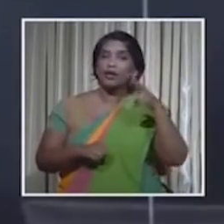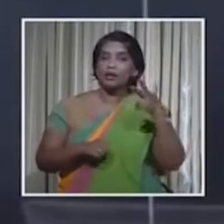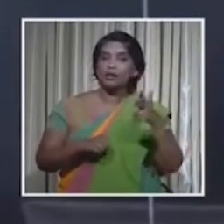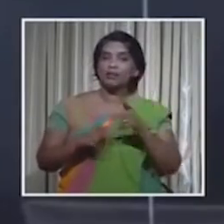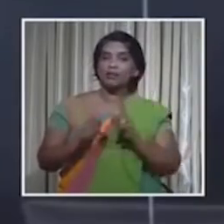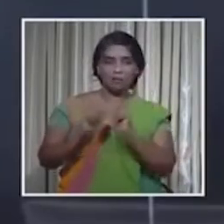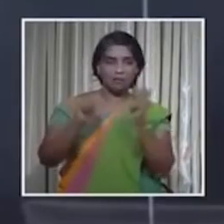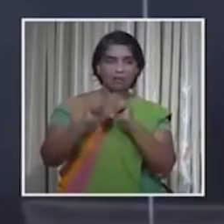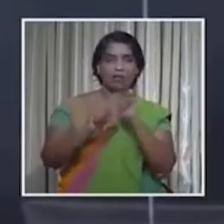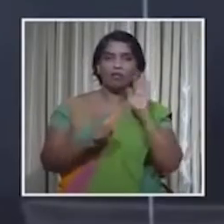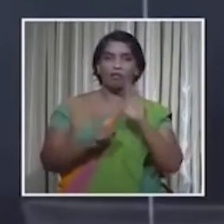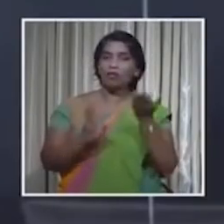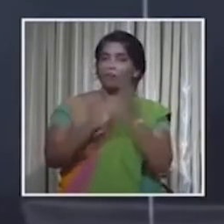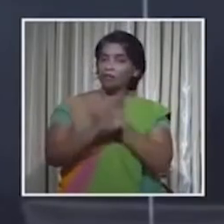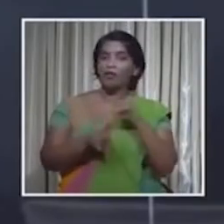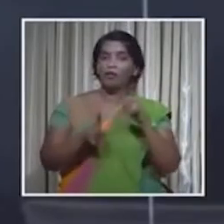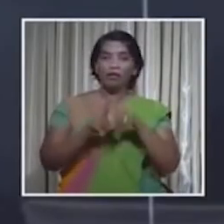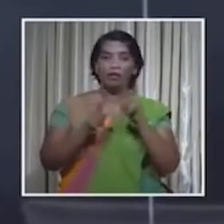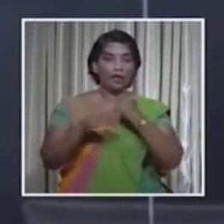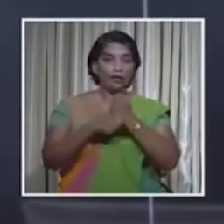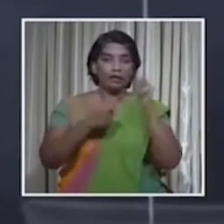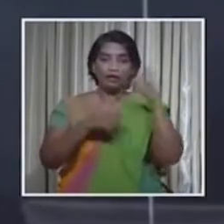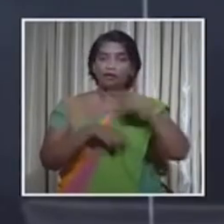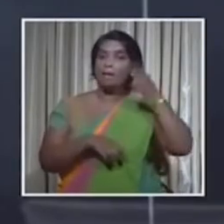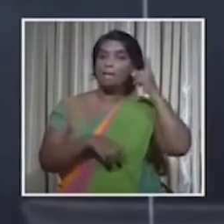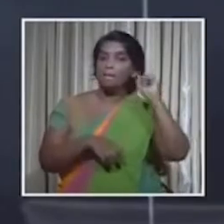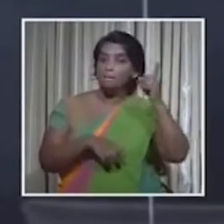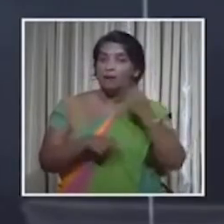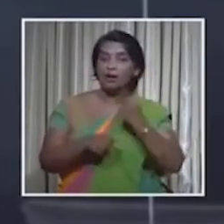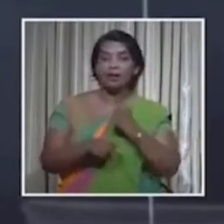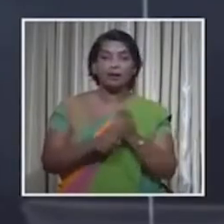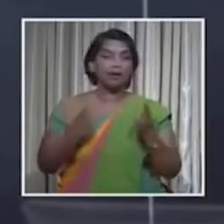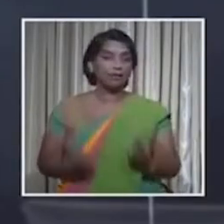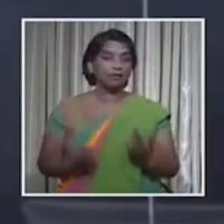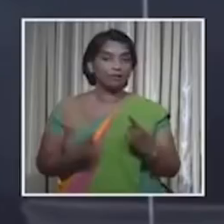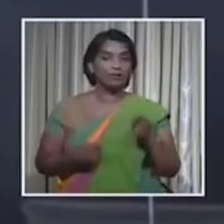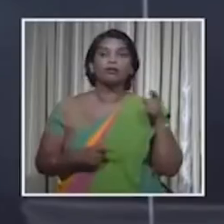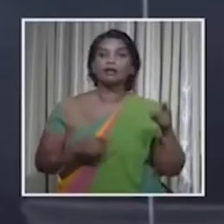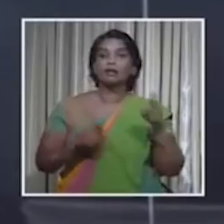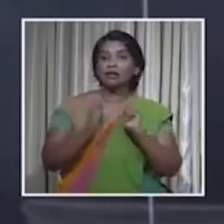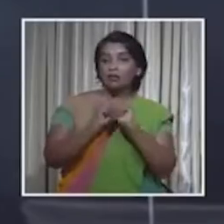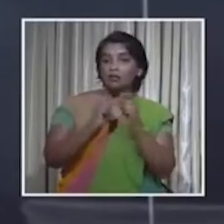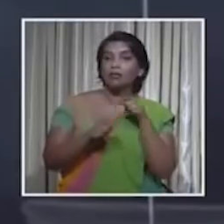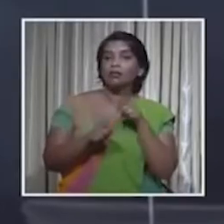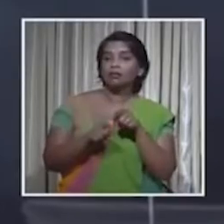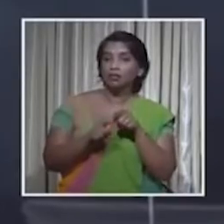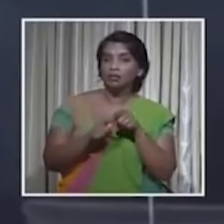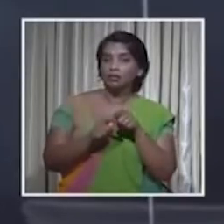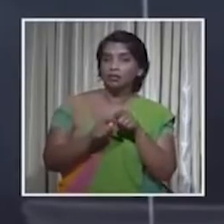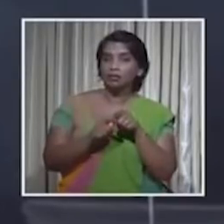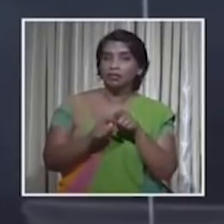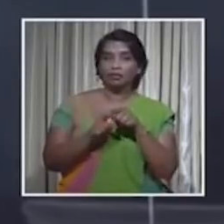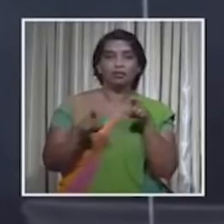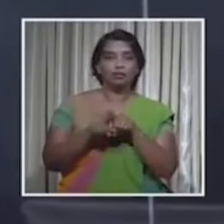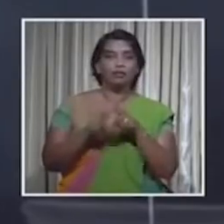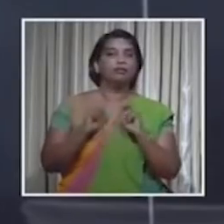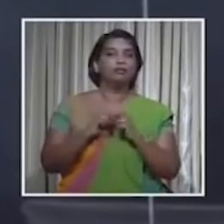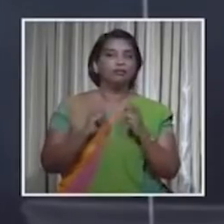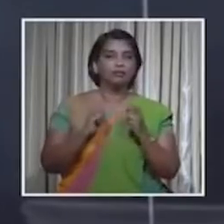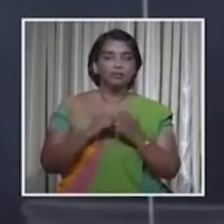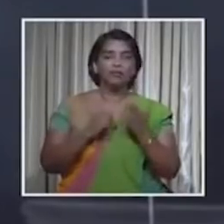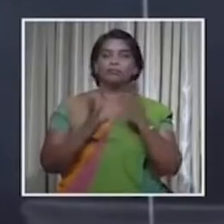தற்போது செயற்கையான 3-2 பெரும்பான்மை பலம் இருக்கின்றது என்ற போதிலும் நாட்டுக்குள் இயற்கையில் அப்படியான பலம் இல்லை. அத்துடன்